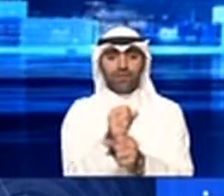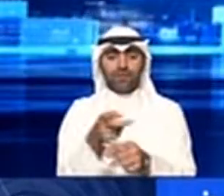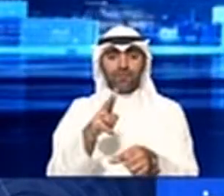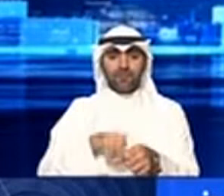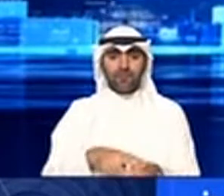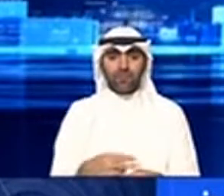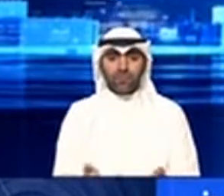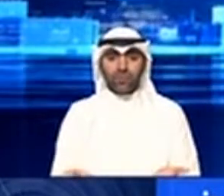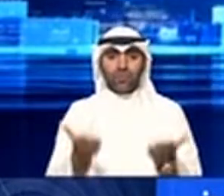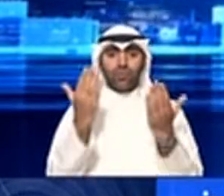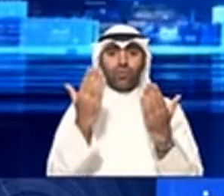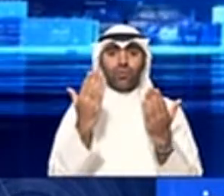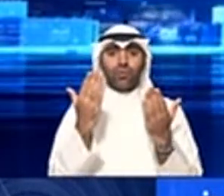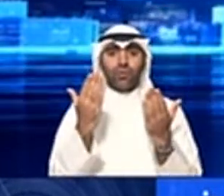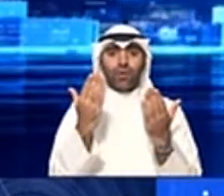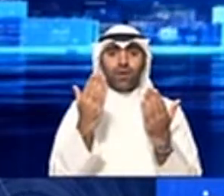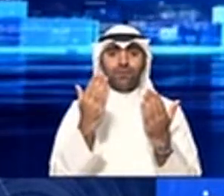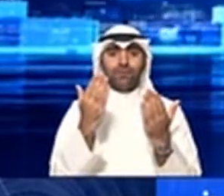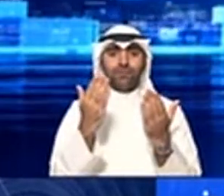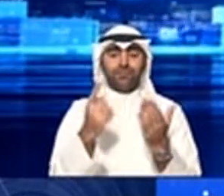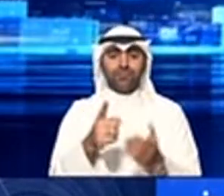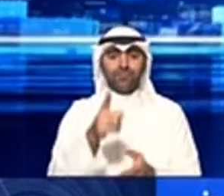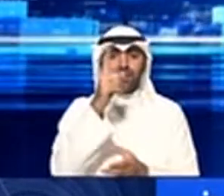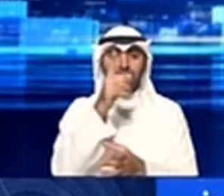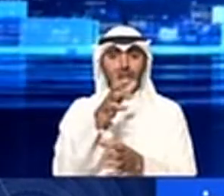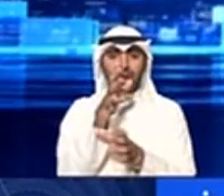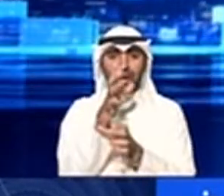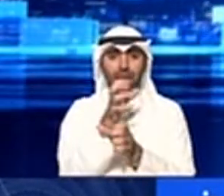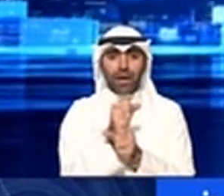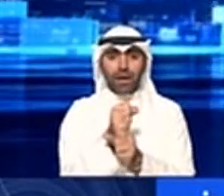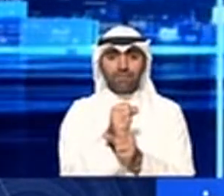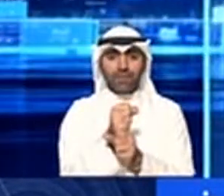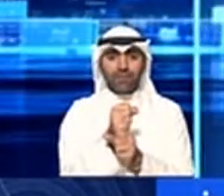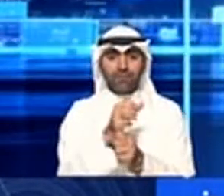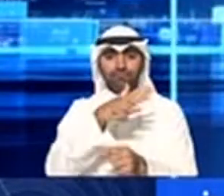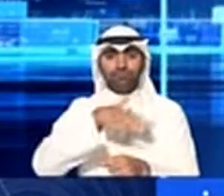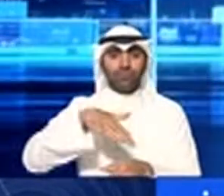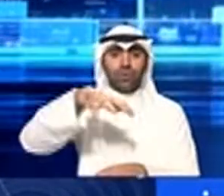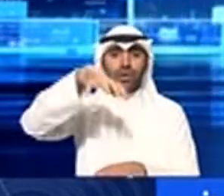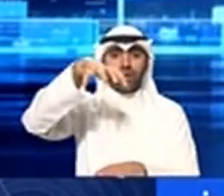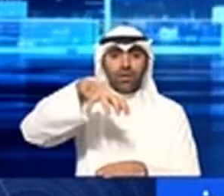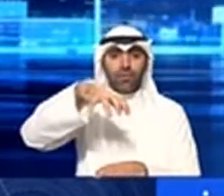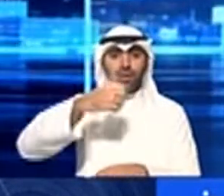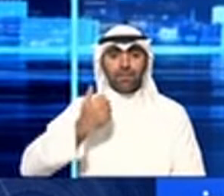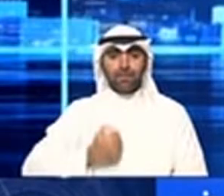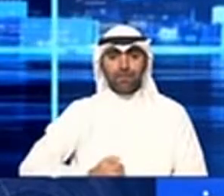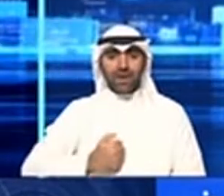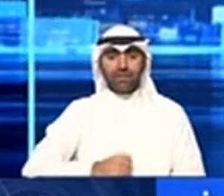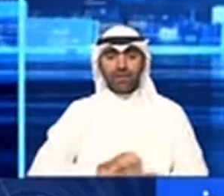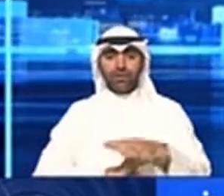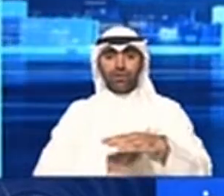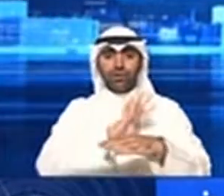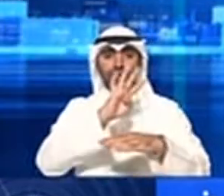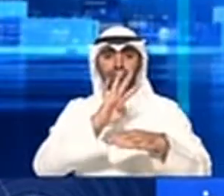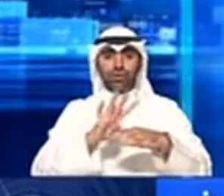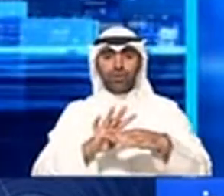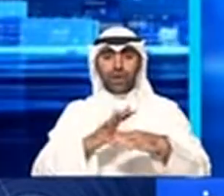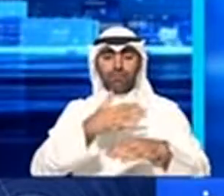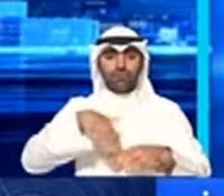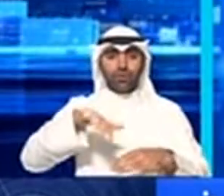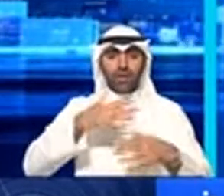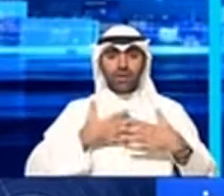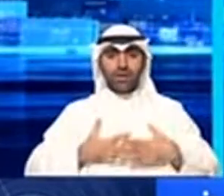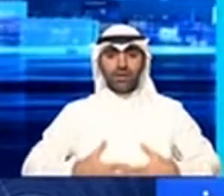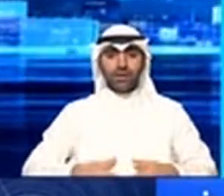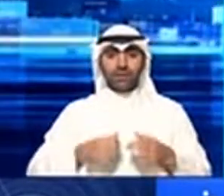من تهنئة ومن طيب المشاعر بهذه المناسبة، متمنيا لسموه دوام الصحة والعافية ولمملكة